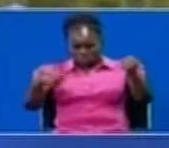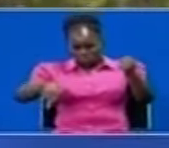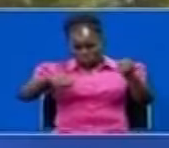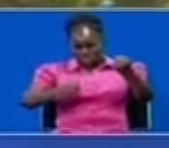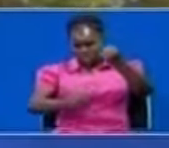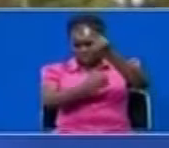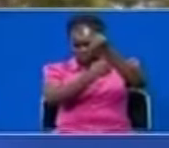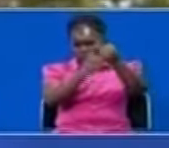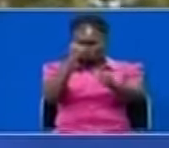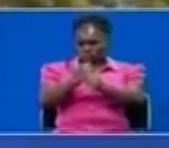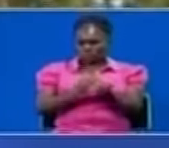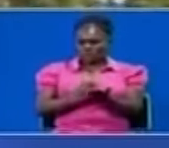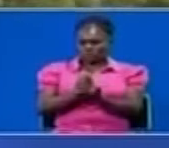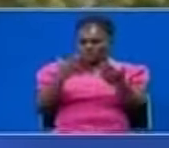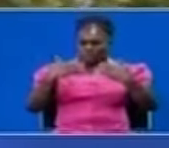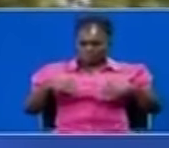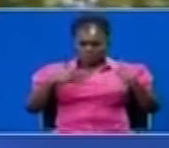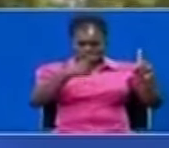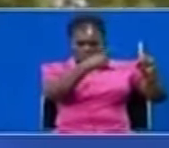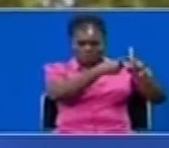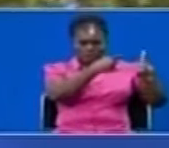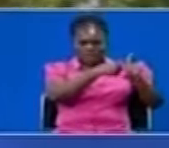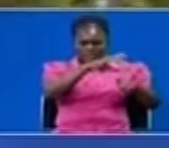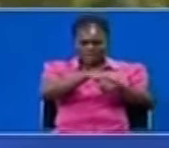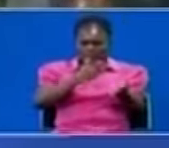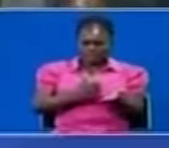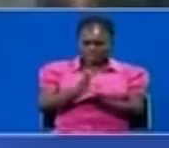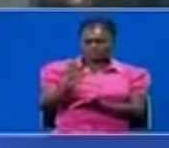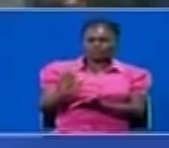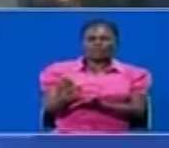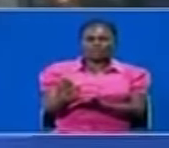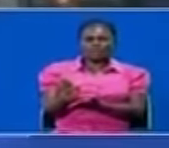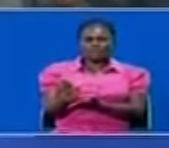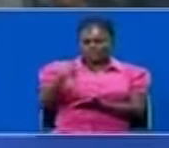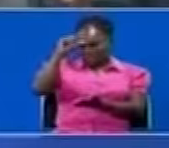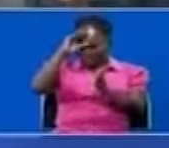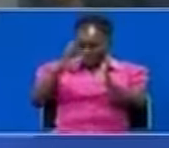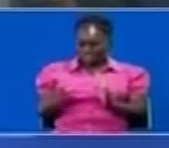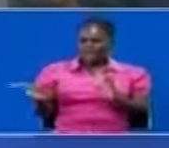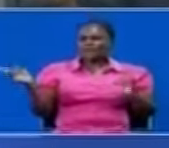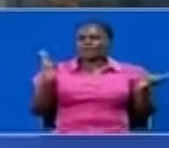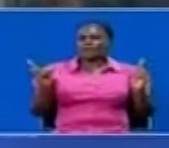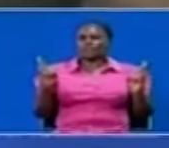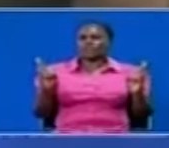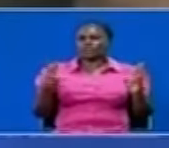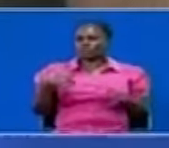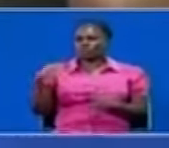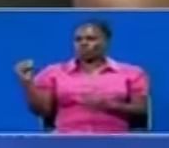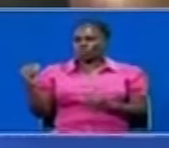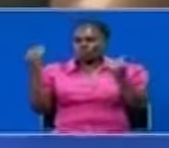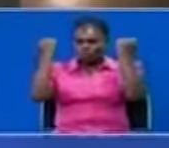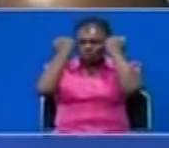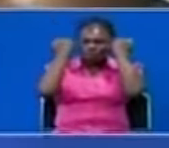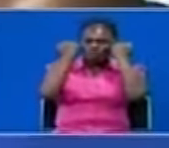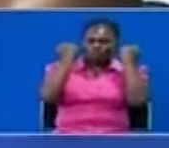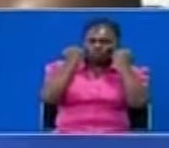yake kuhakikisha kwamba watu wa Kwale wanapata haki yao. Mvurya says he is ready to face Mombasa governor in the